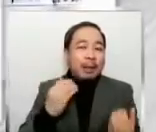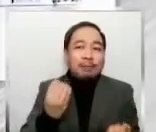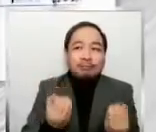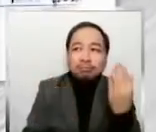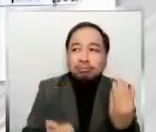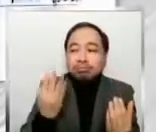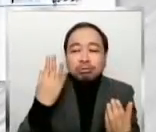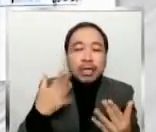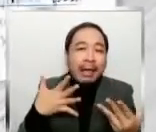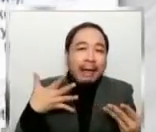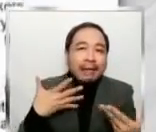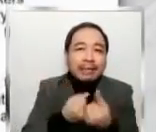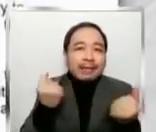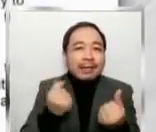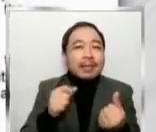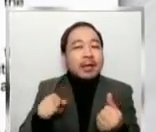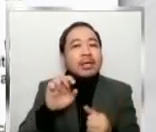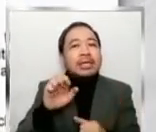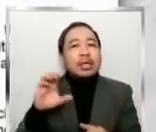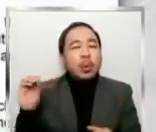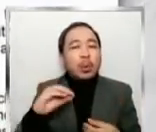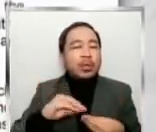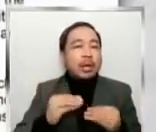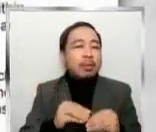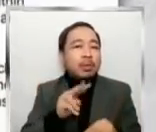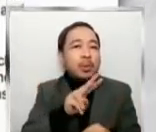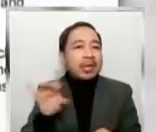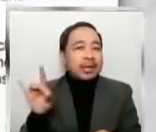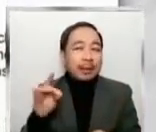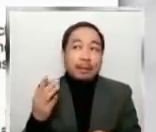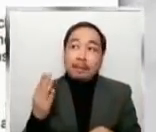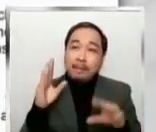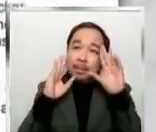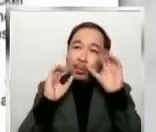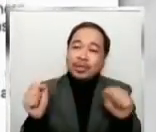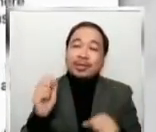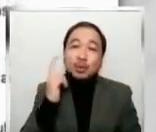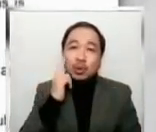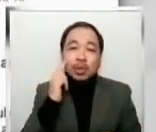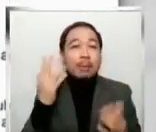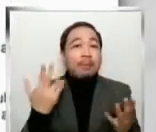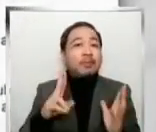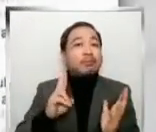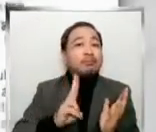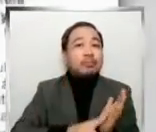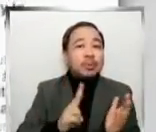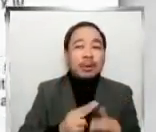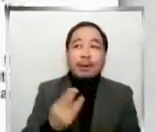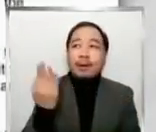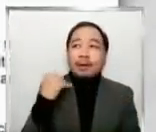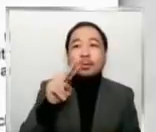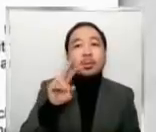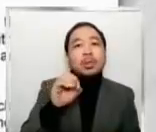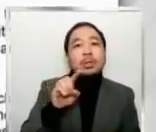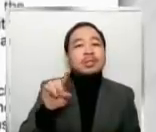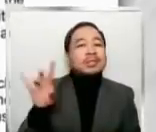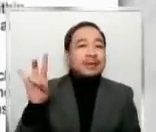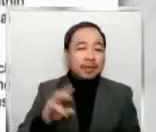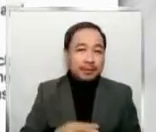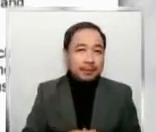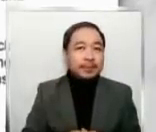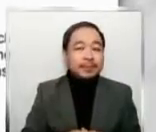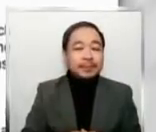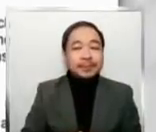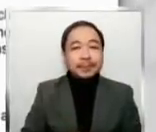ang Executive Order No. 28 ni Pangulong Duterte na pinirmahan noong 2017. Cedric Castillo,